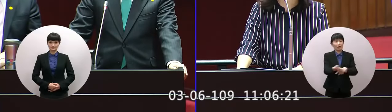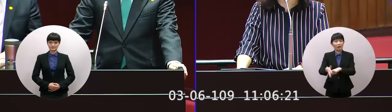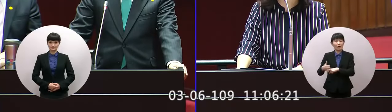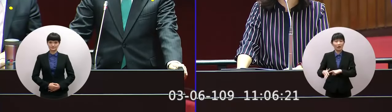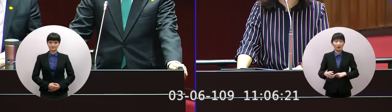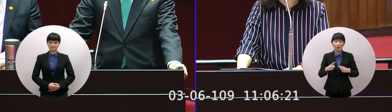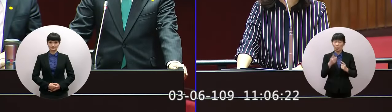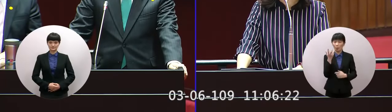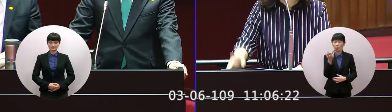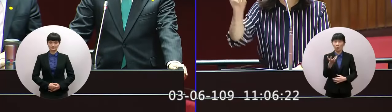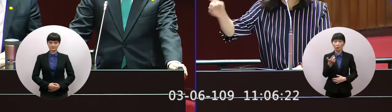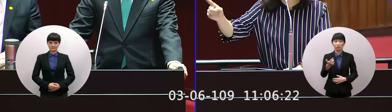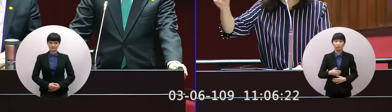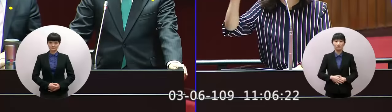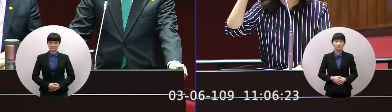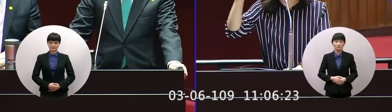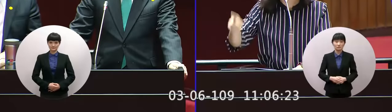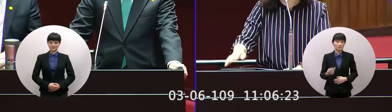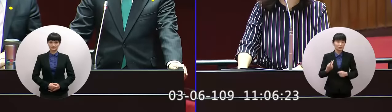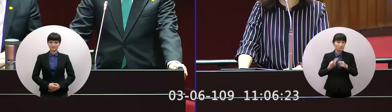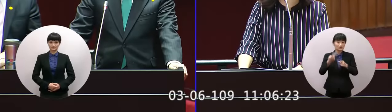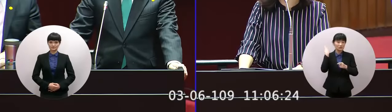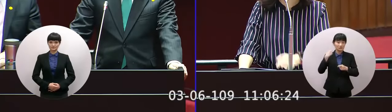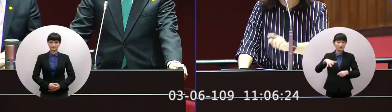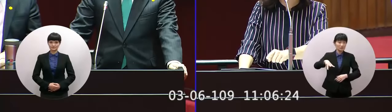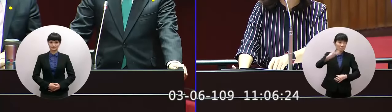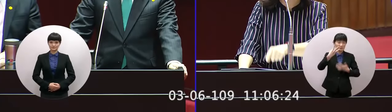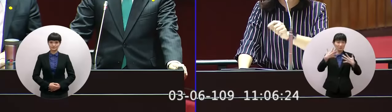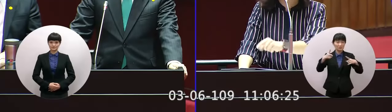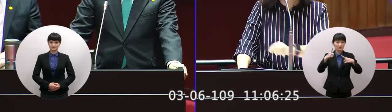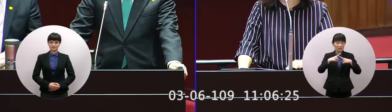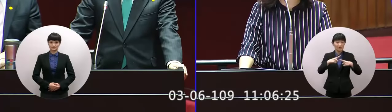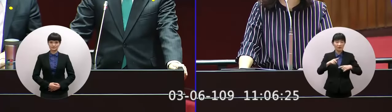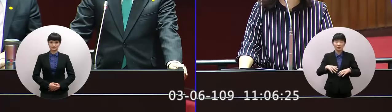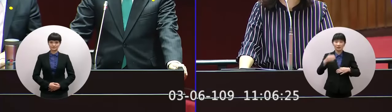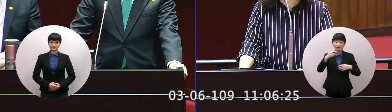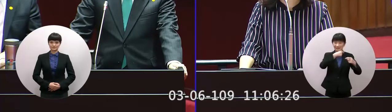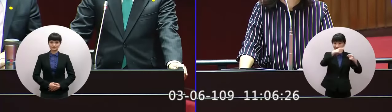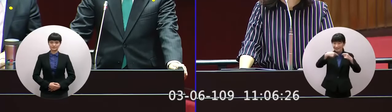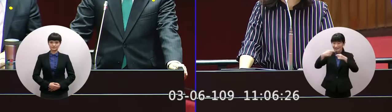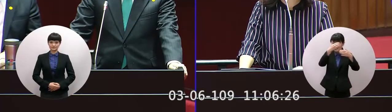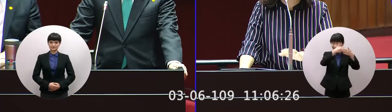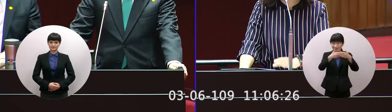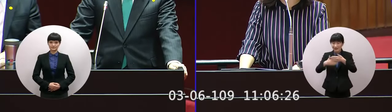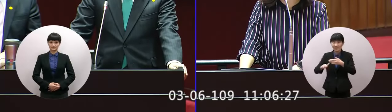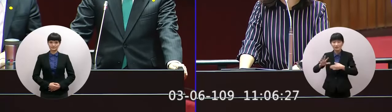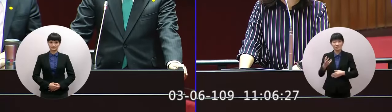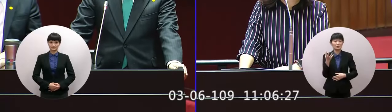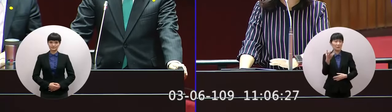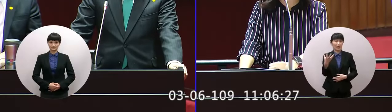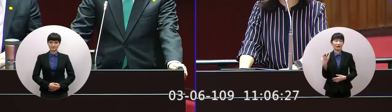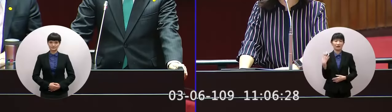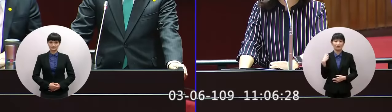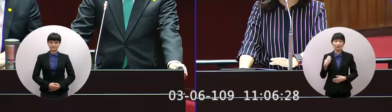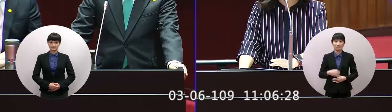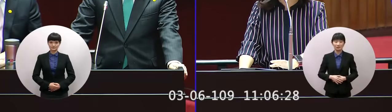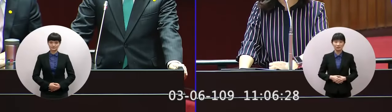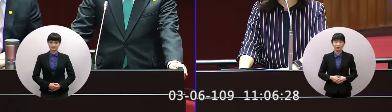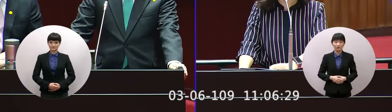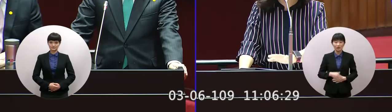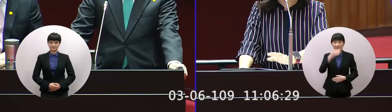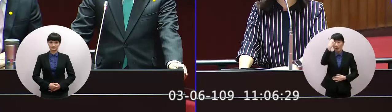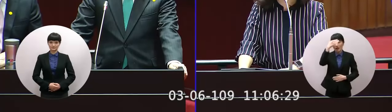293位，这么高，哎，前年是300多人，有下降，还是这么高。所以院长，还好今天